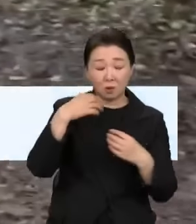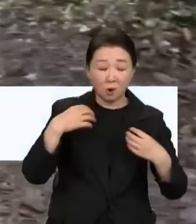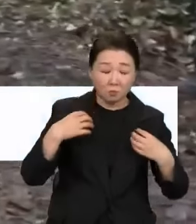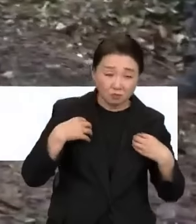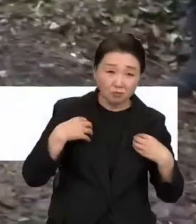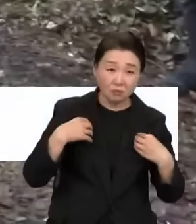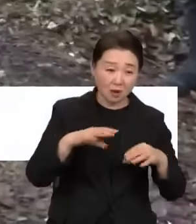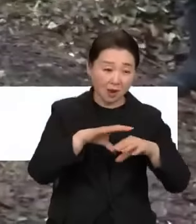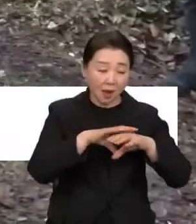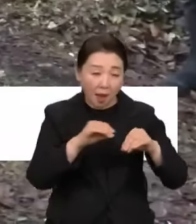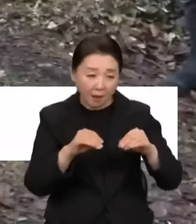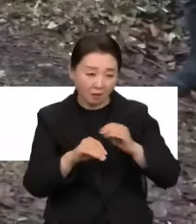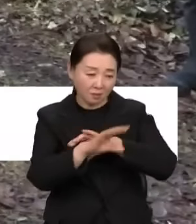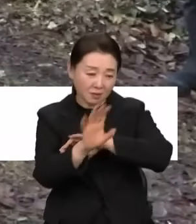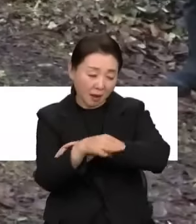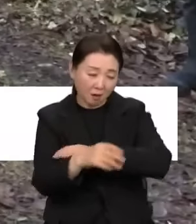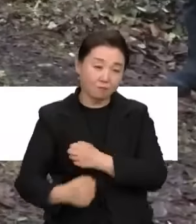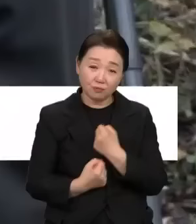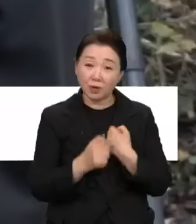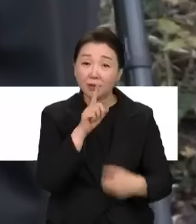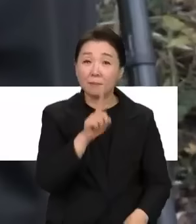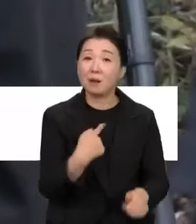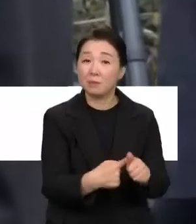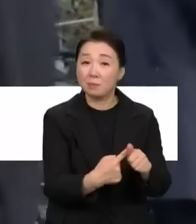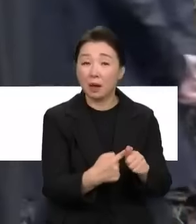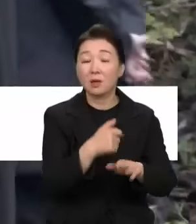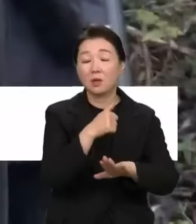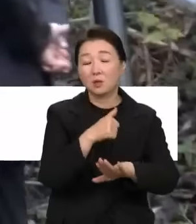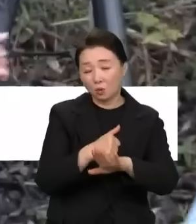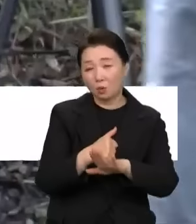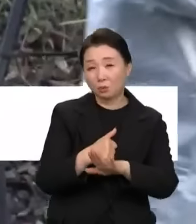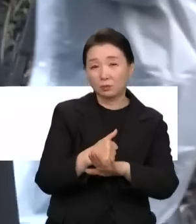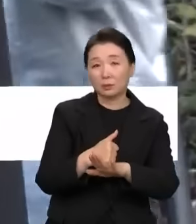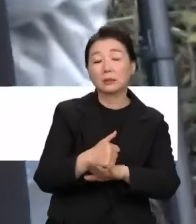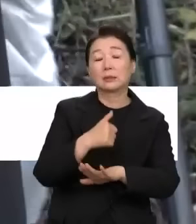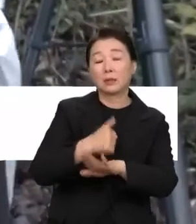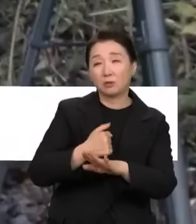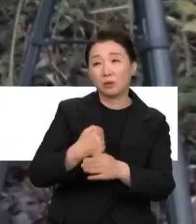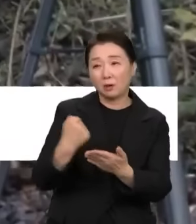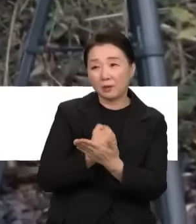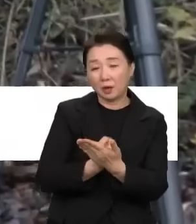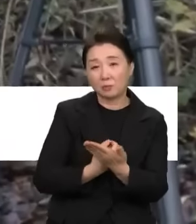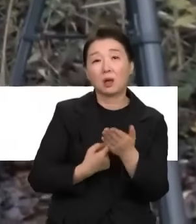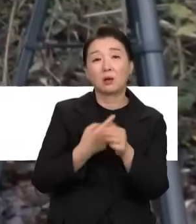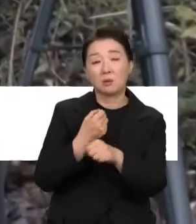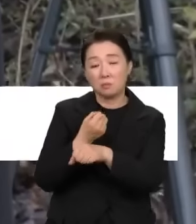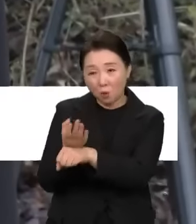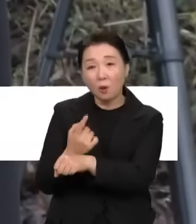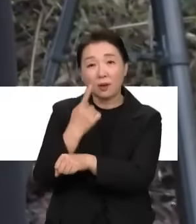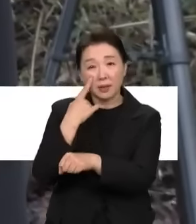것 아니냐는 비판이 계속되자 뒤늦게 유감을 표명한 사실을 공개한 겁니다. 그러나 이마저도